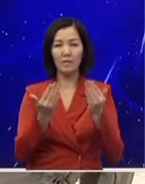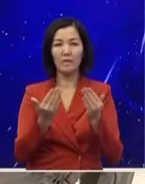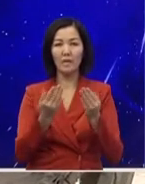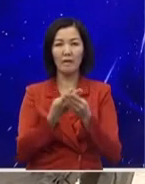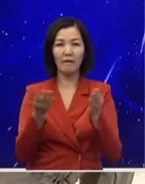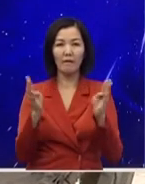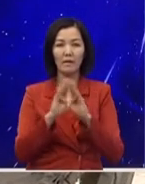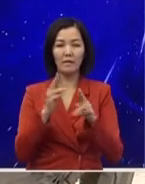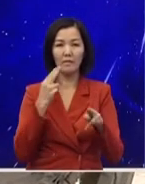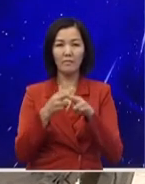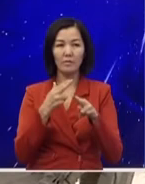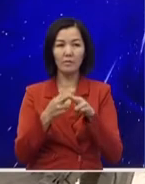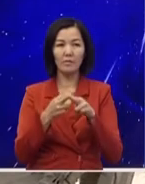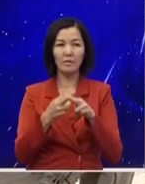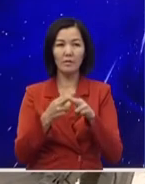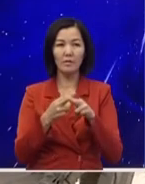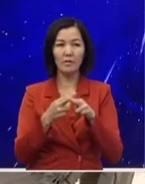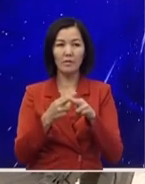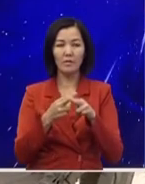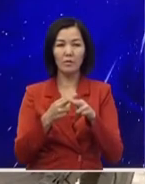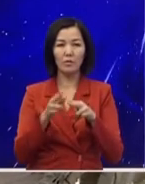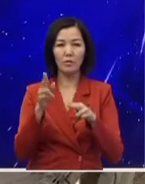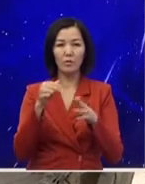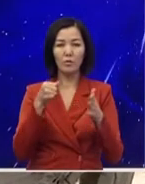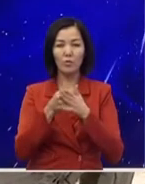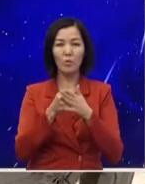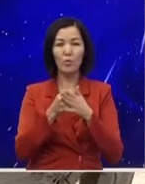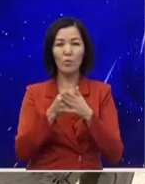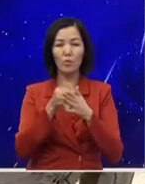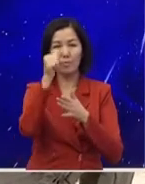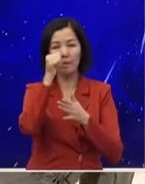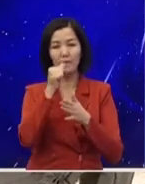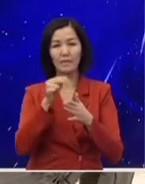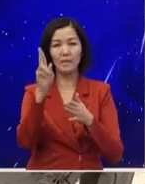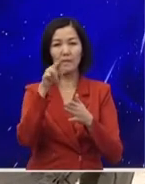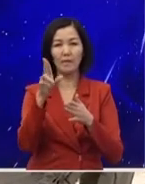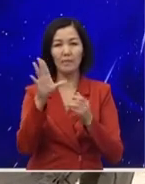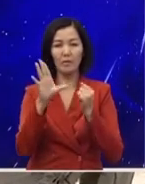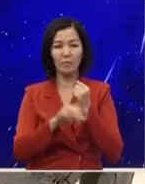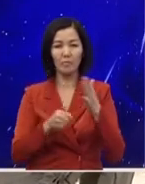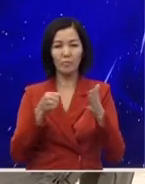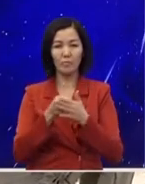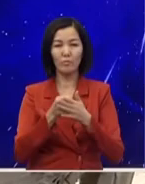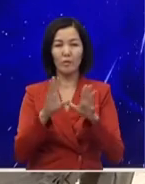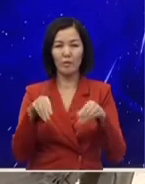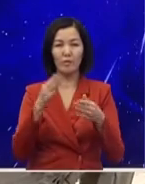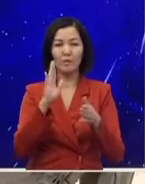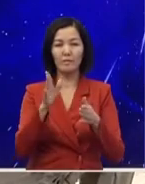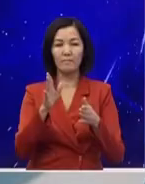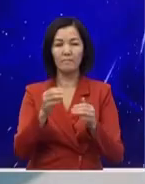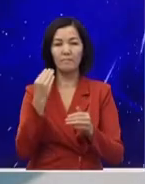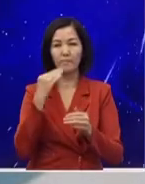пандемия, срок строительства продлили до конца декабря. Думаем, что мы вовремя сдадим с